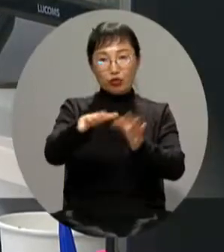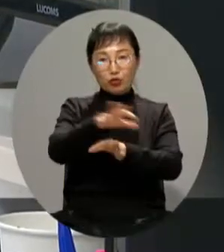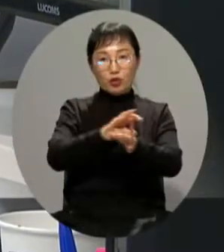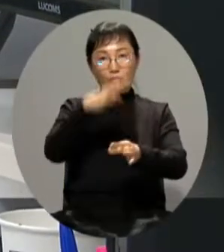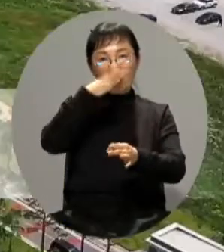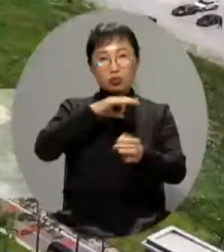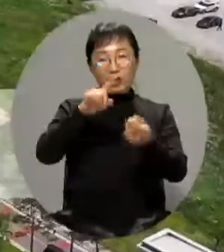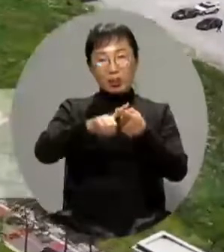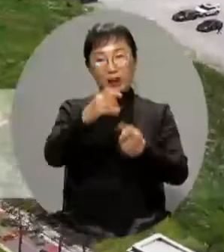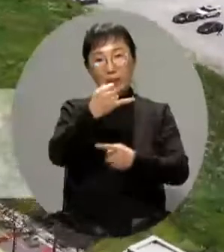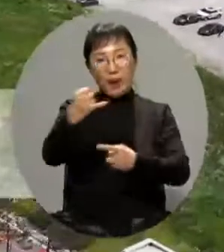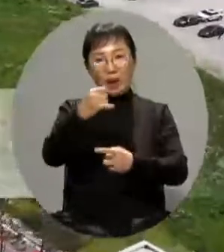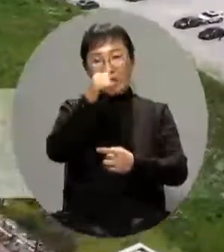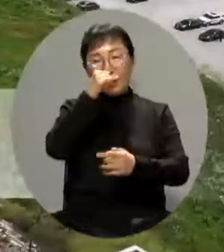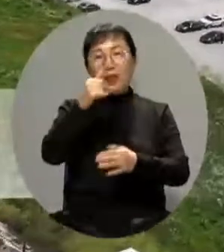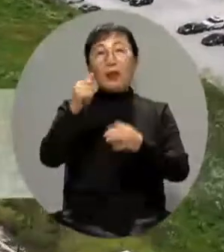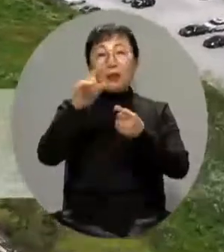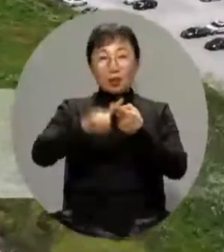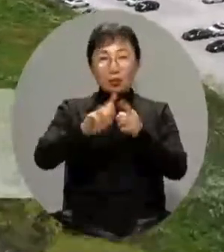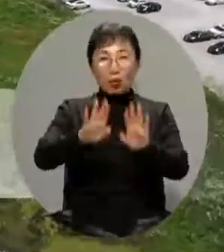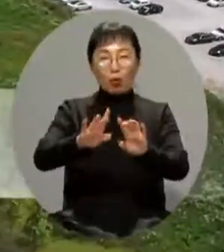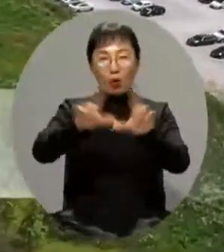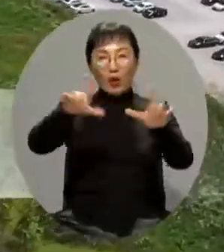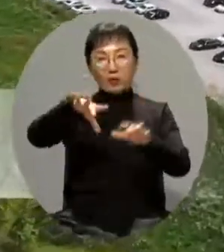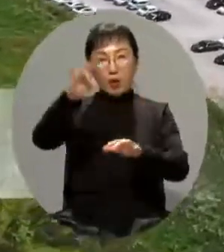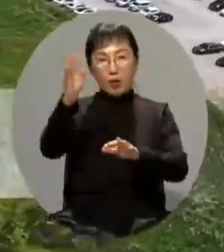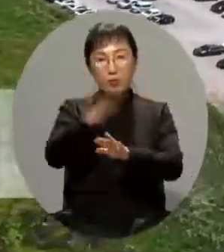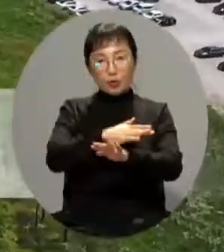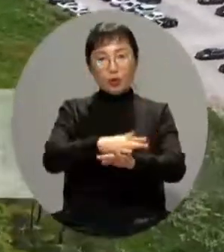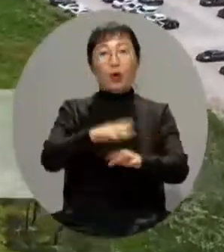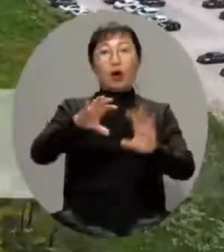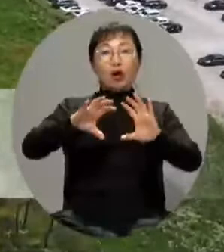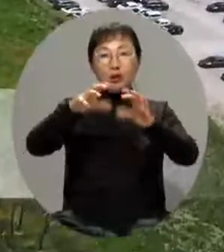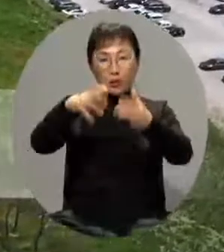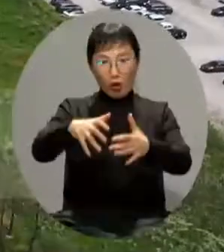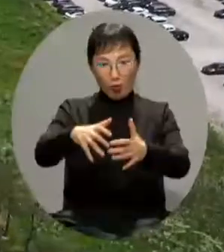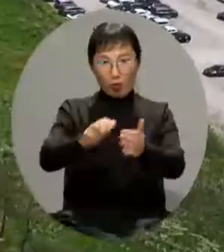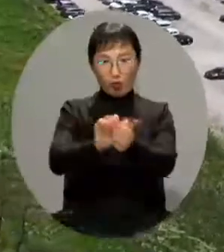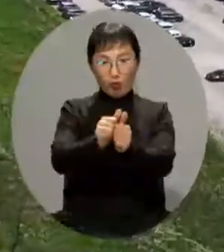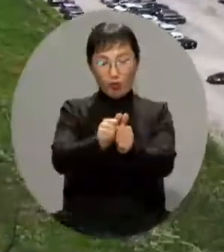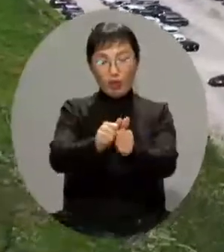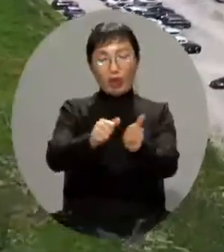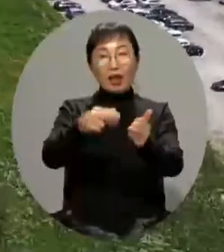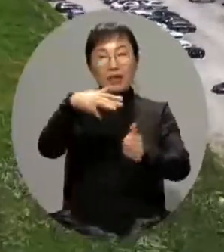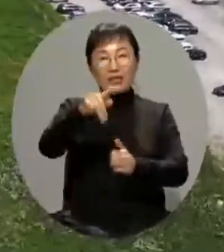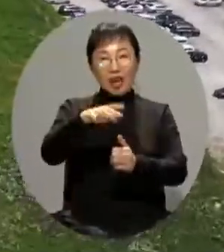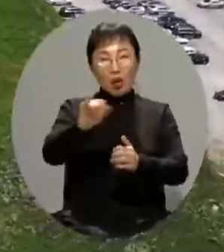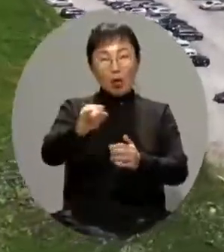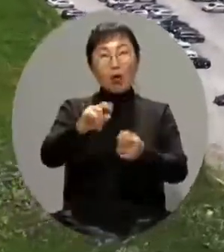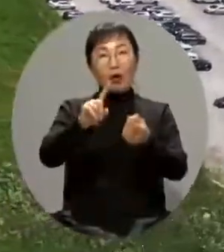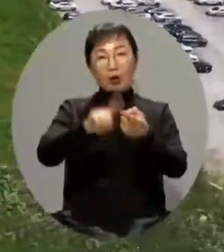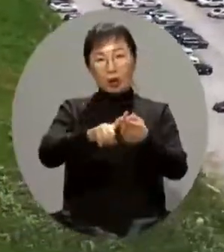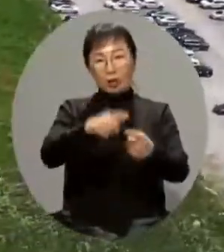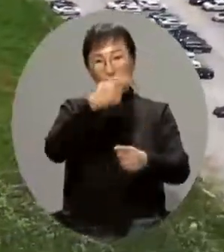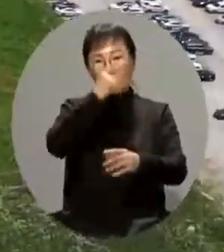마이너스 성과를 나타낸 것은 올해 초부터 이어진 글로벌 주식 채권의 동반 약세 영향이 큰 것으로 분석됐습니다